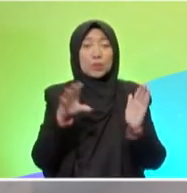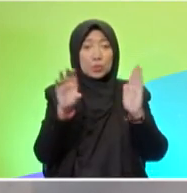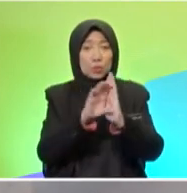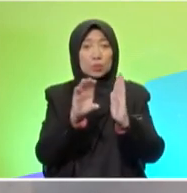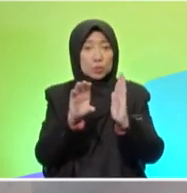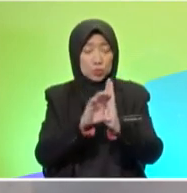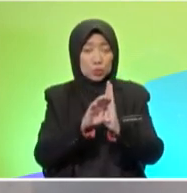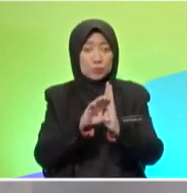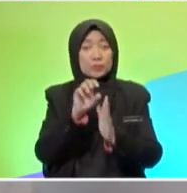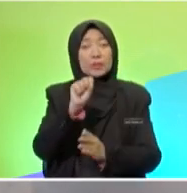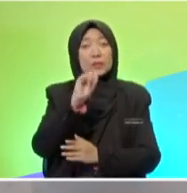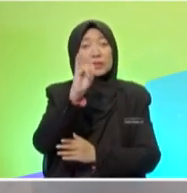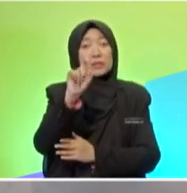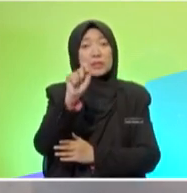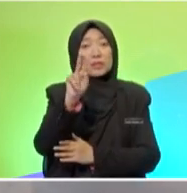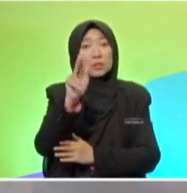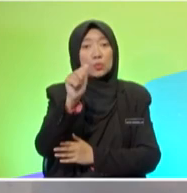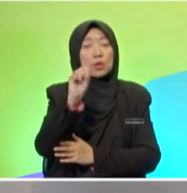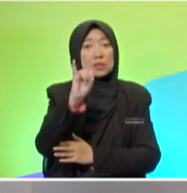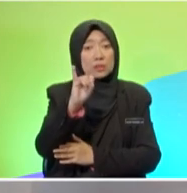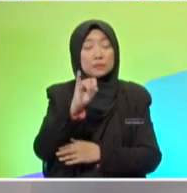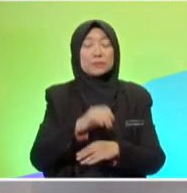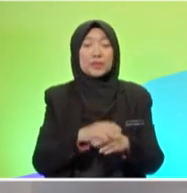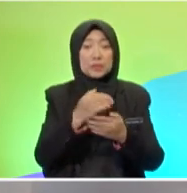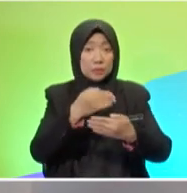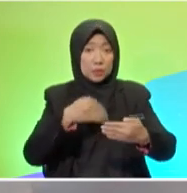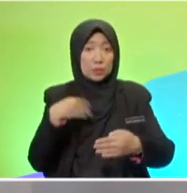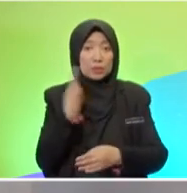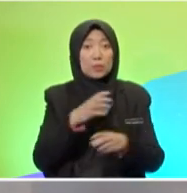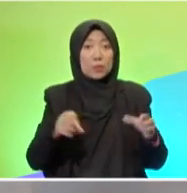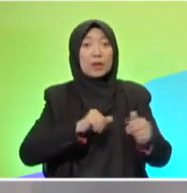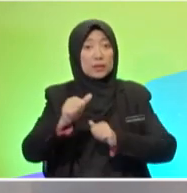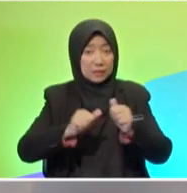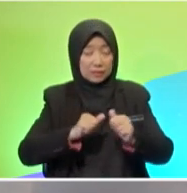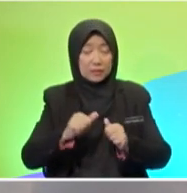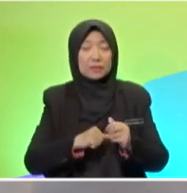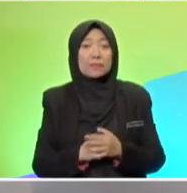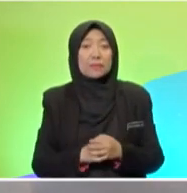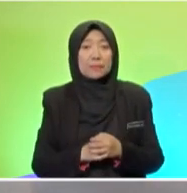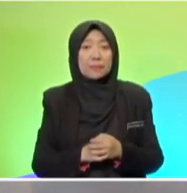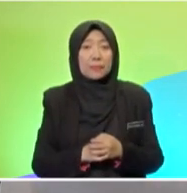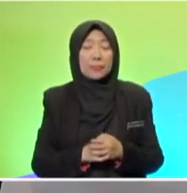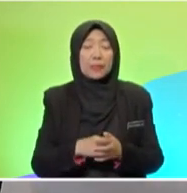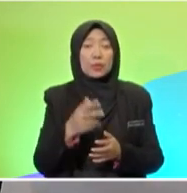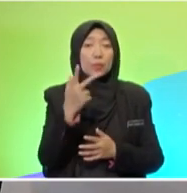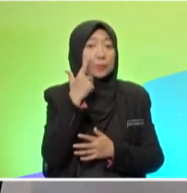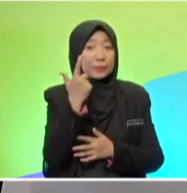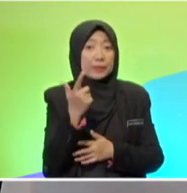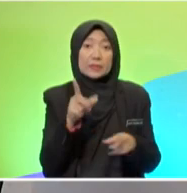situasi terlebih dahulu sebelum kita bahas bersama dengan anak-anak kita jadi kita lihat sama-sama